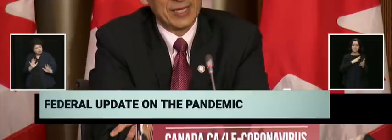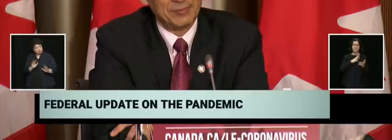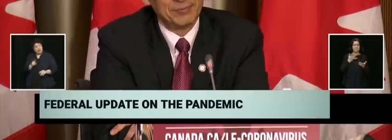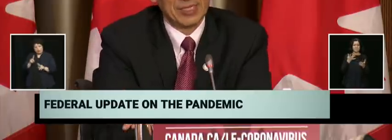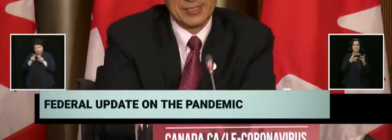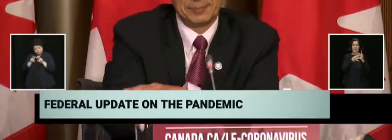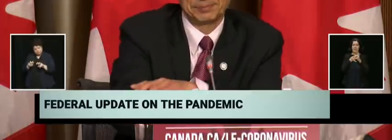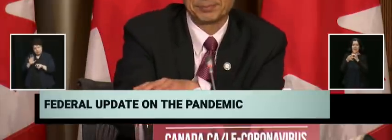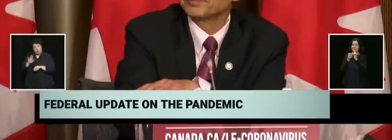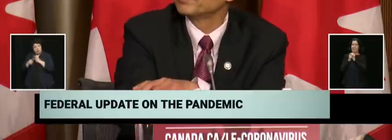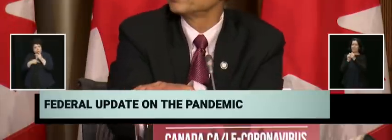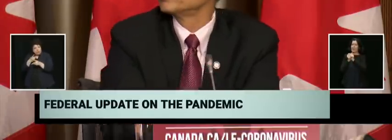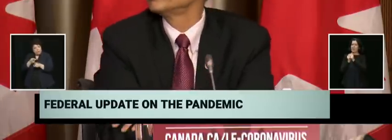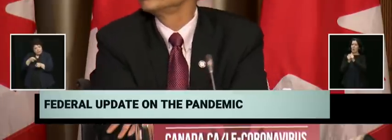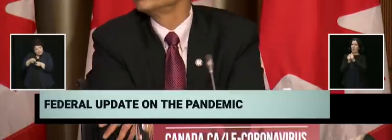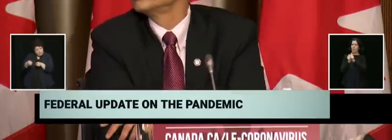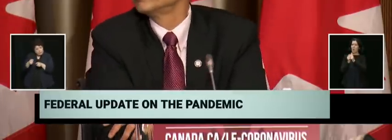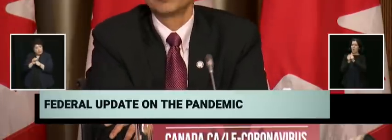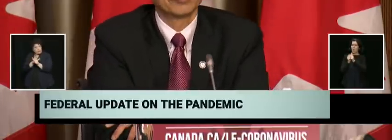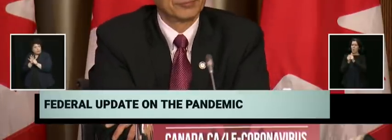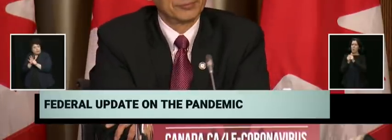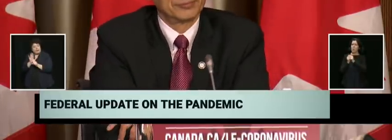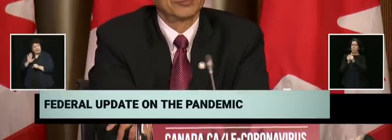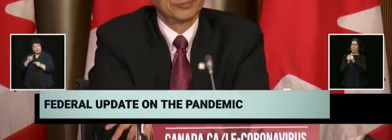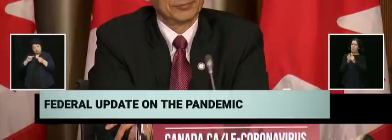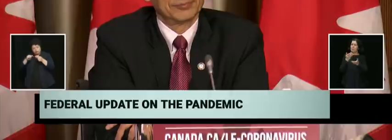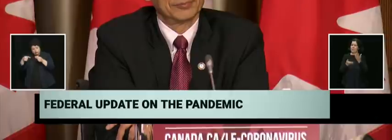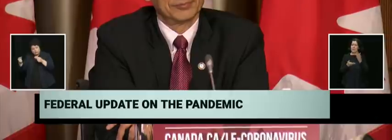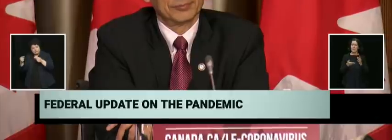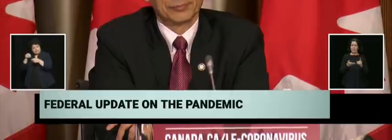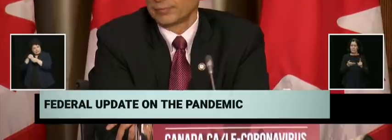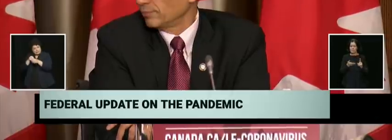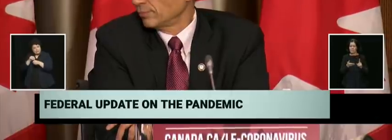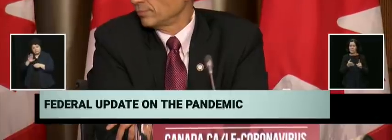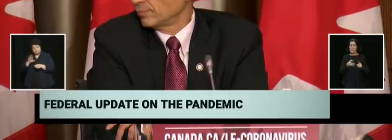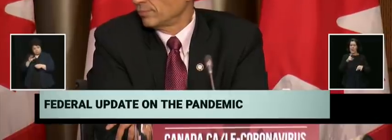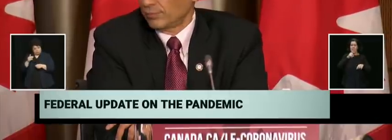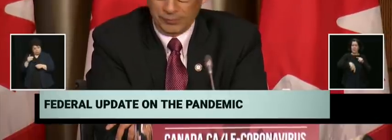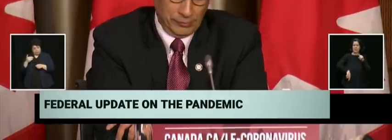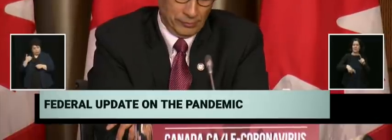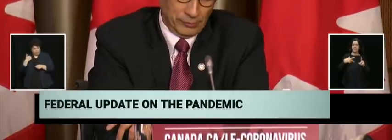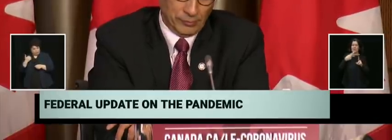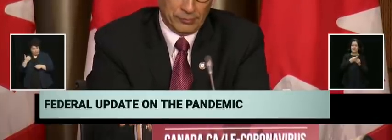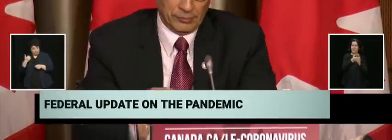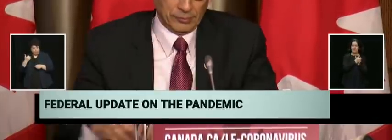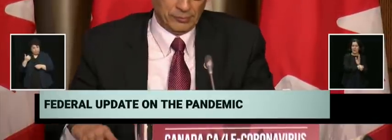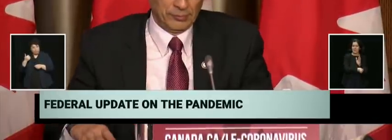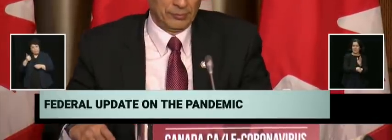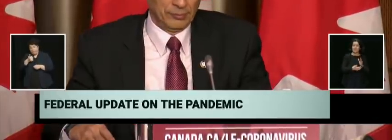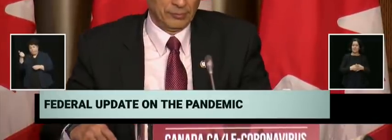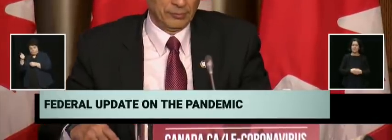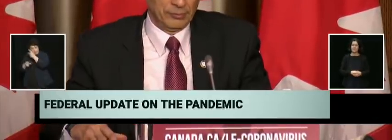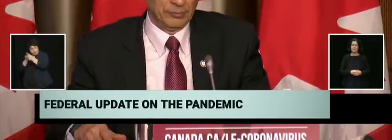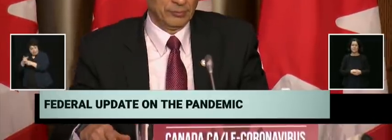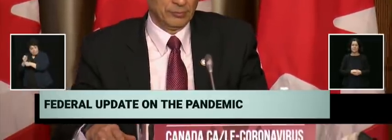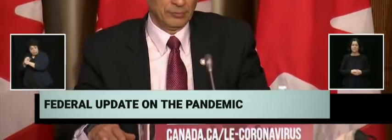du vaccin. Merci. OK, on va prendre 2 questions de la salle. We'll take 2 questions from the